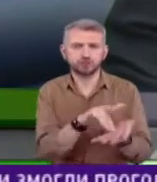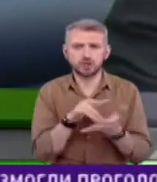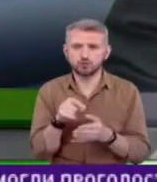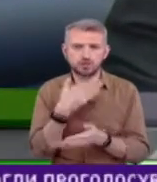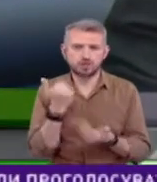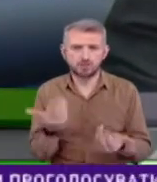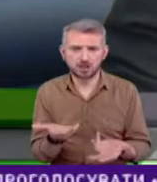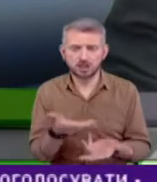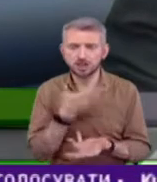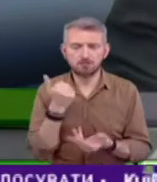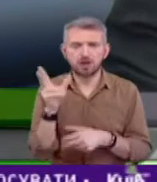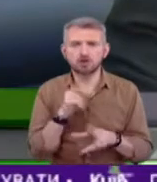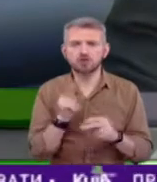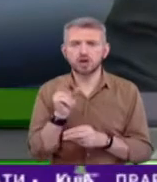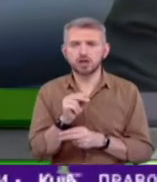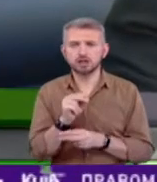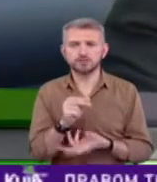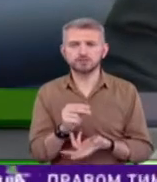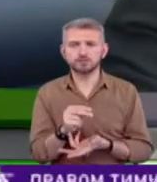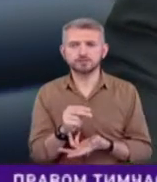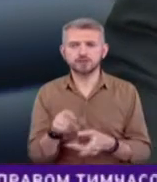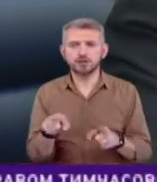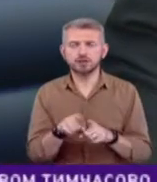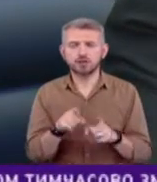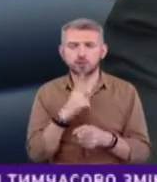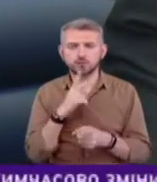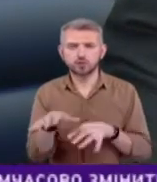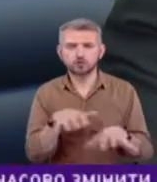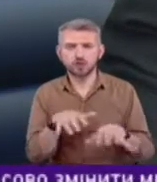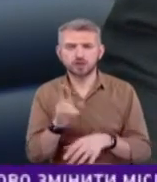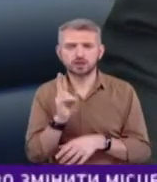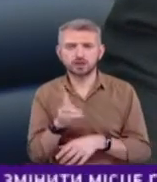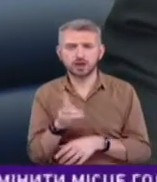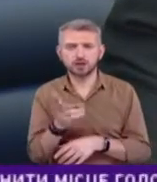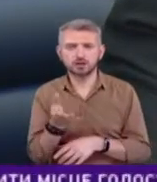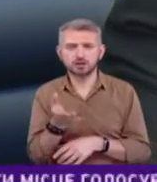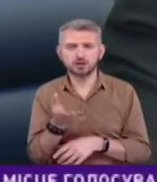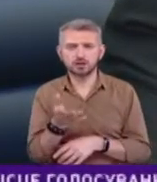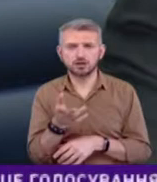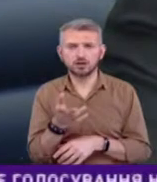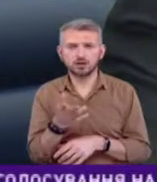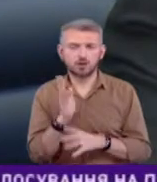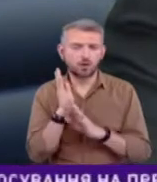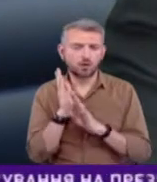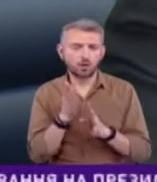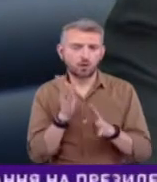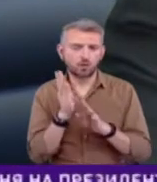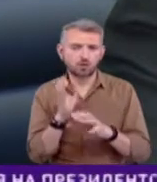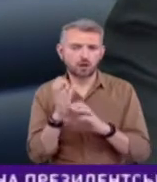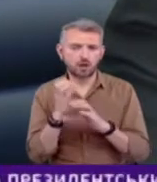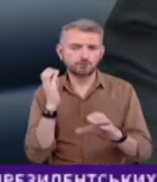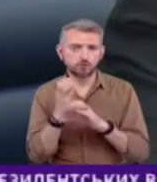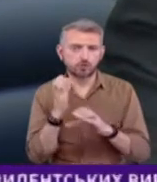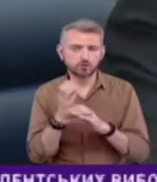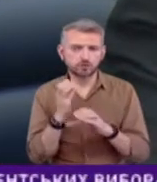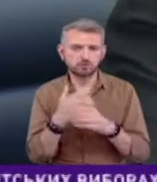немає. Немає шансів такого виду шахрайства, як колони автобусів з відкріпними